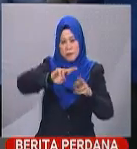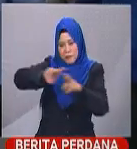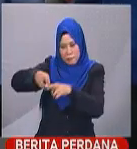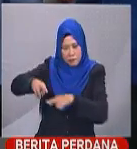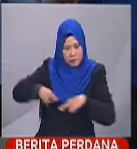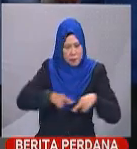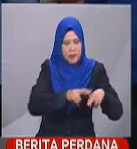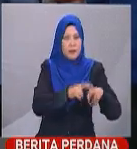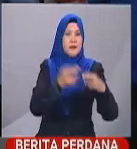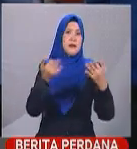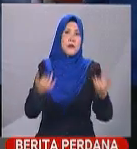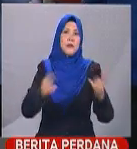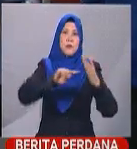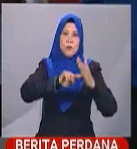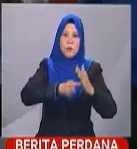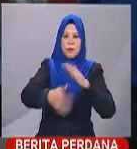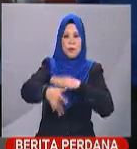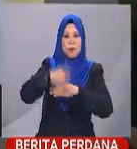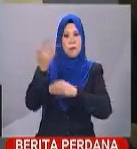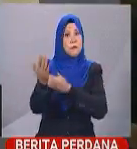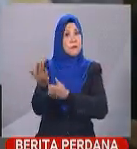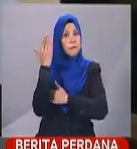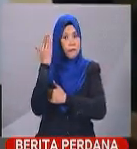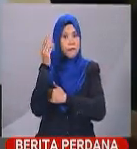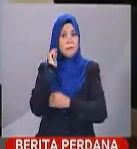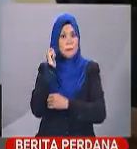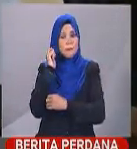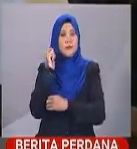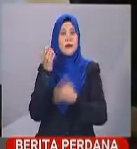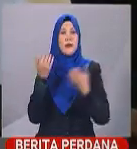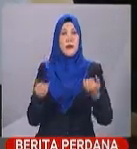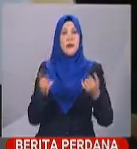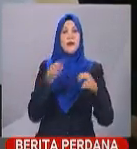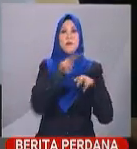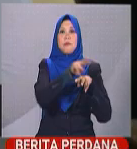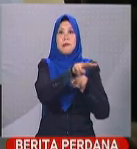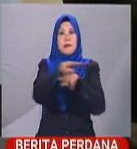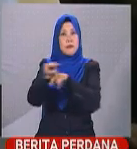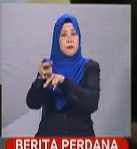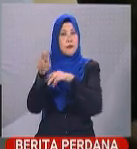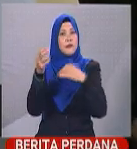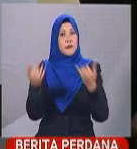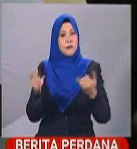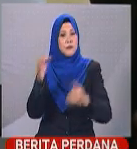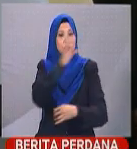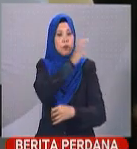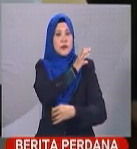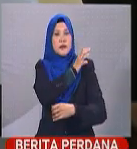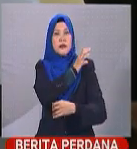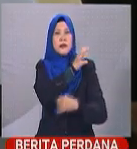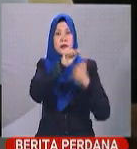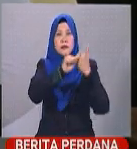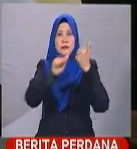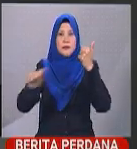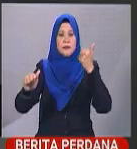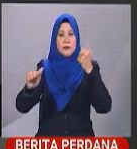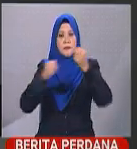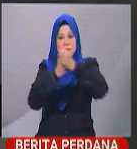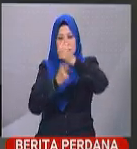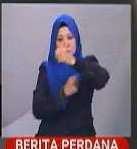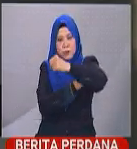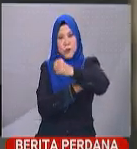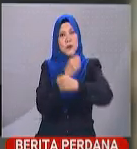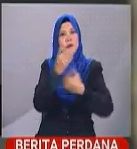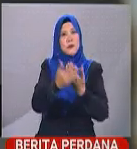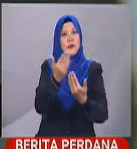giat dijalankan sejak awal pagi tadi. Turut meninjau lokasi kejadian, Pengerusi Jawatankuasa Tetap Infrastruktur dan